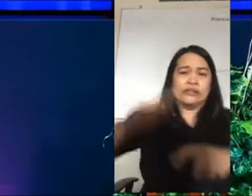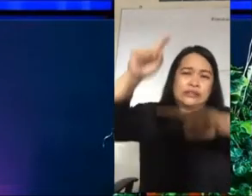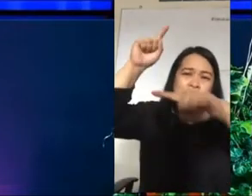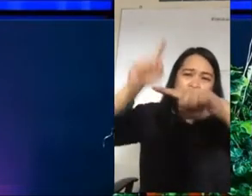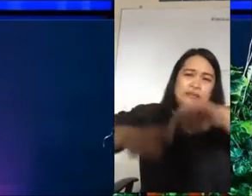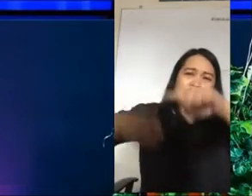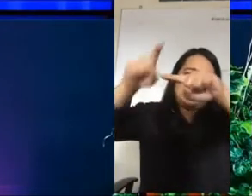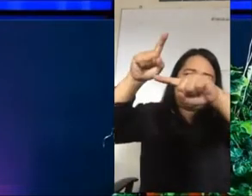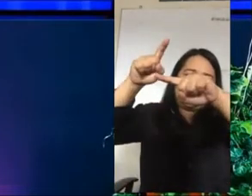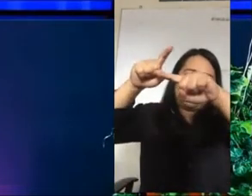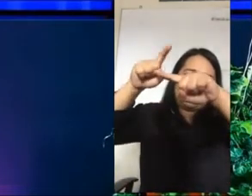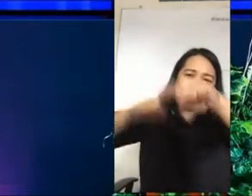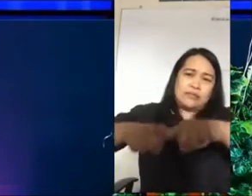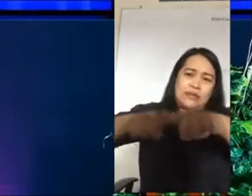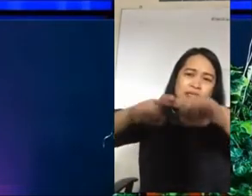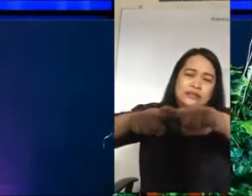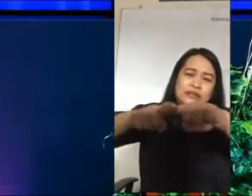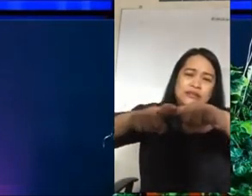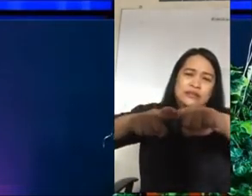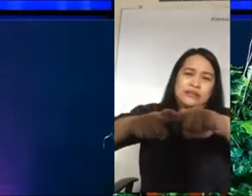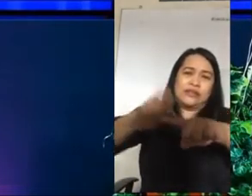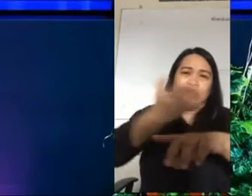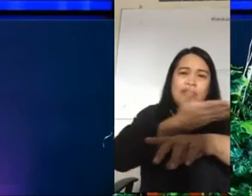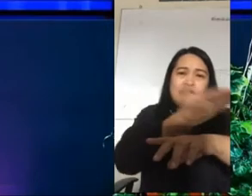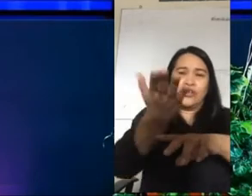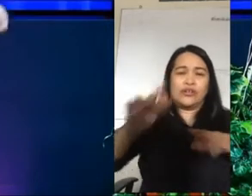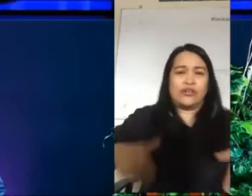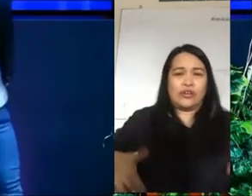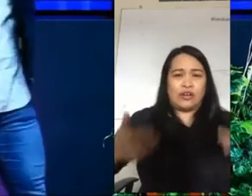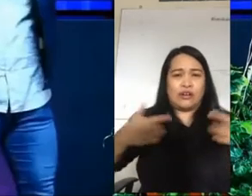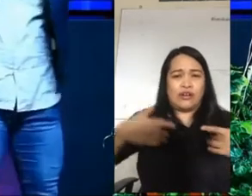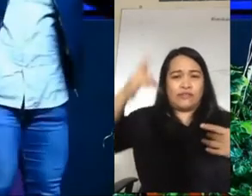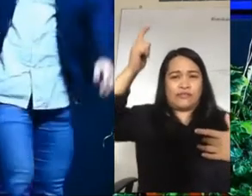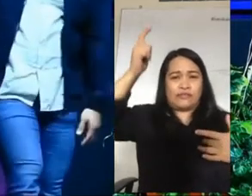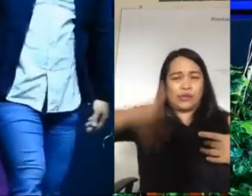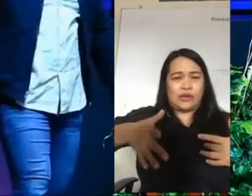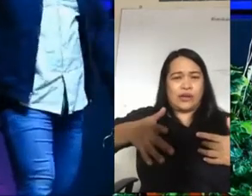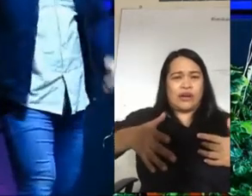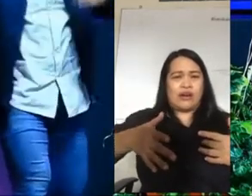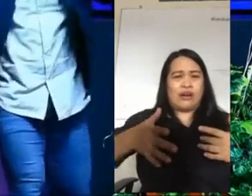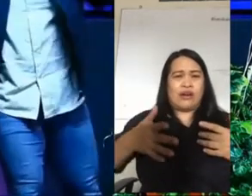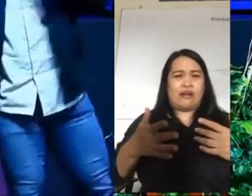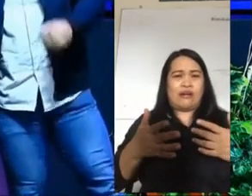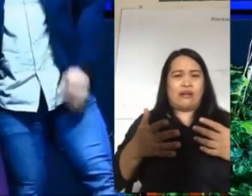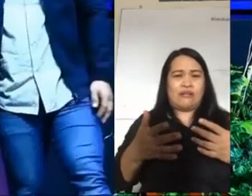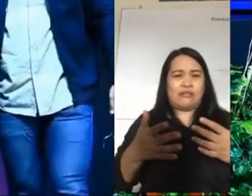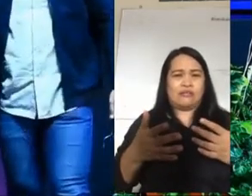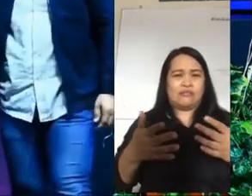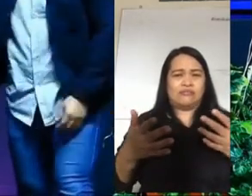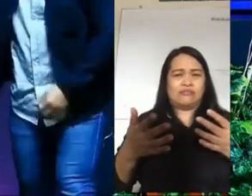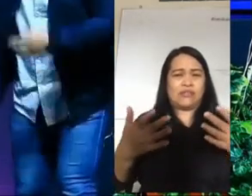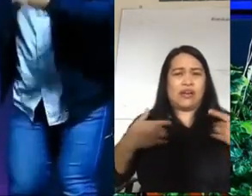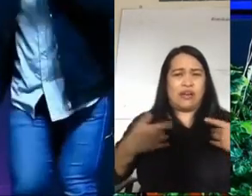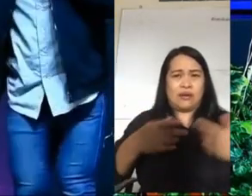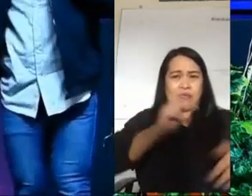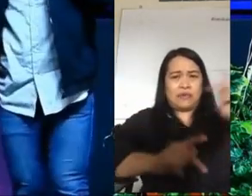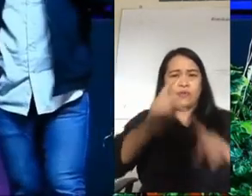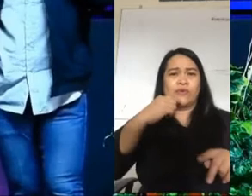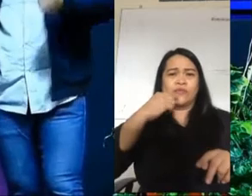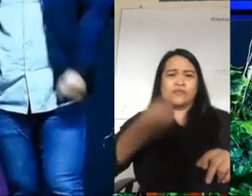ating Panginoon. Alam nyo, meron di ba mga nagsasabi, sagot kita, itaga mo sa bato.